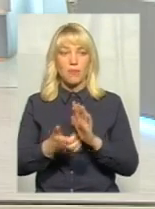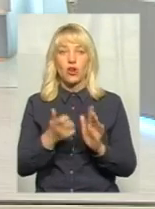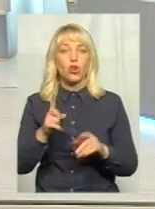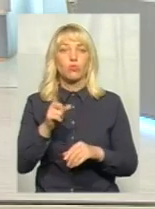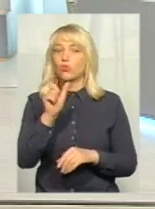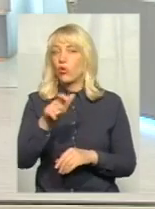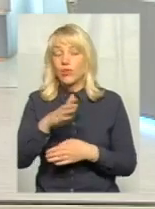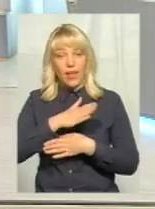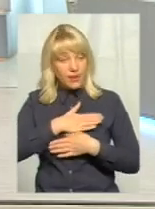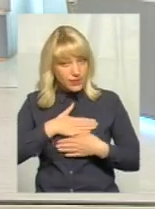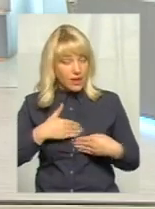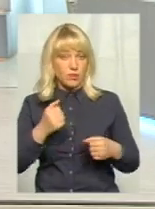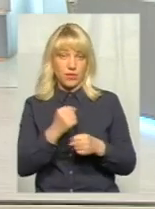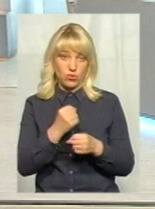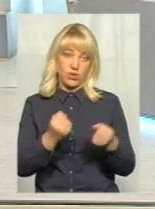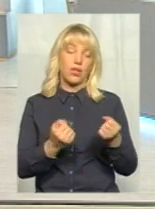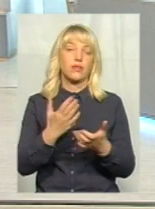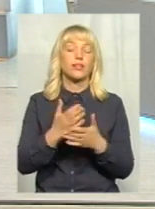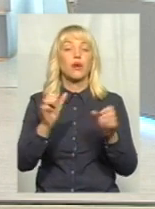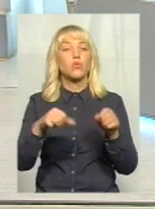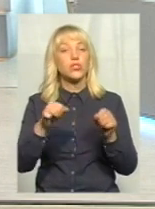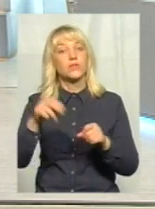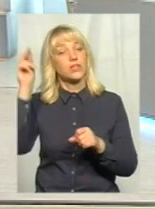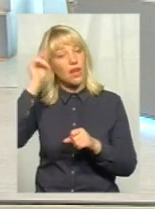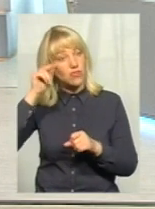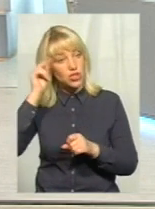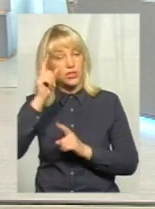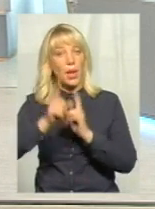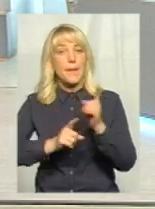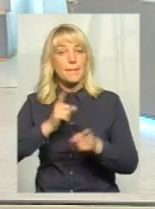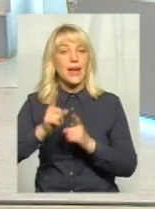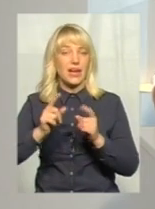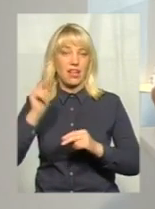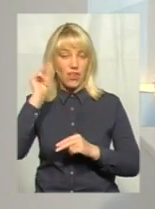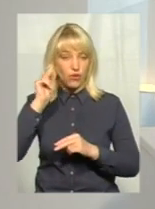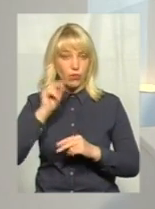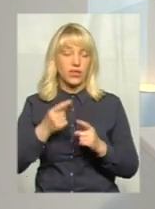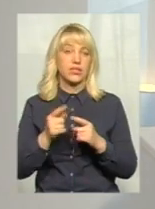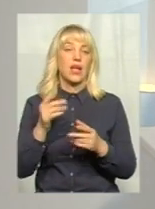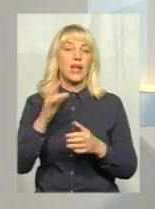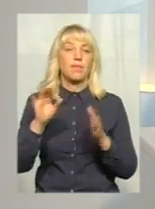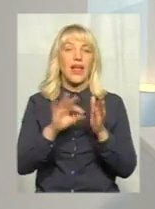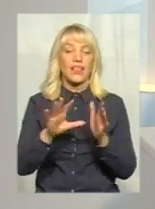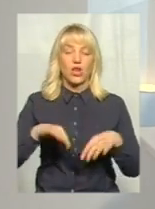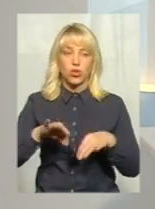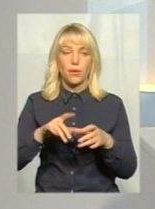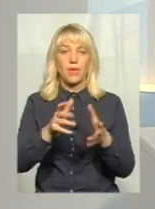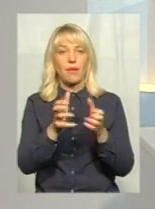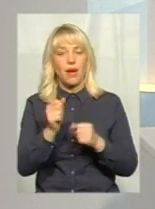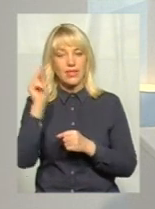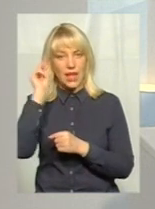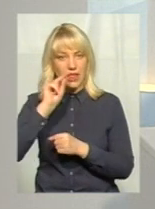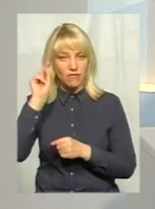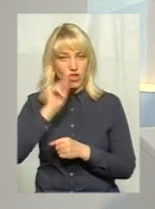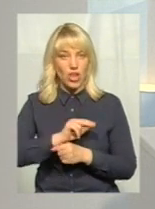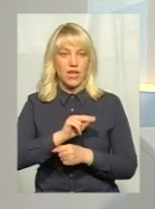водіям? Тобто є можливість навчитись, перекваліфікуватись. Навіть наш електротранс також він приймає на навчання.